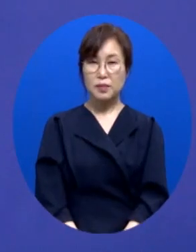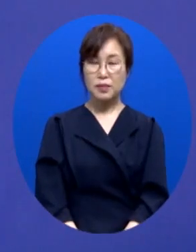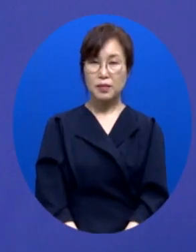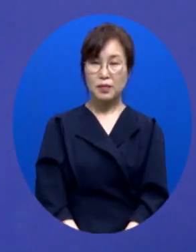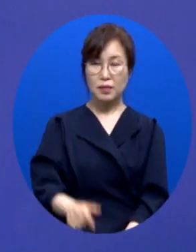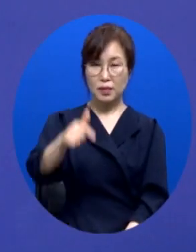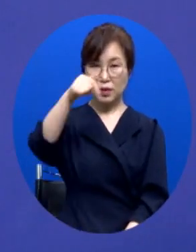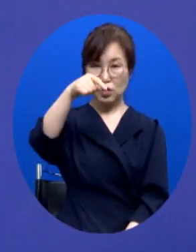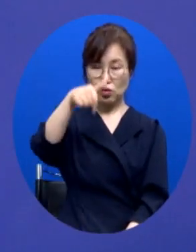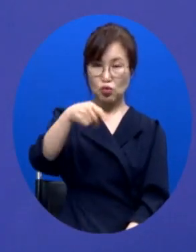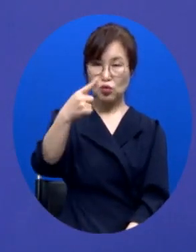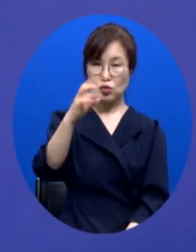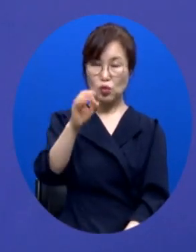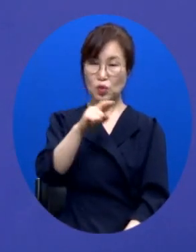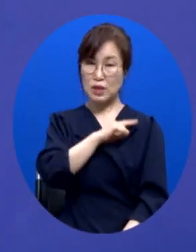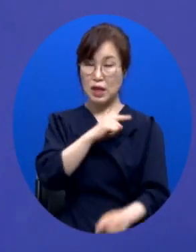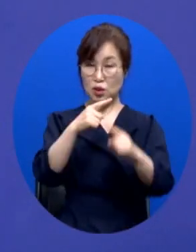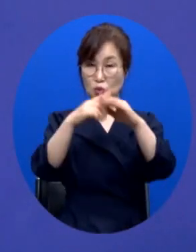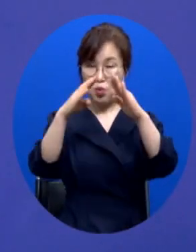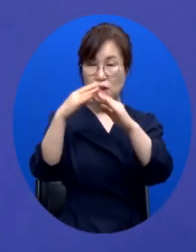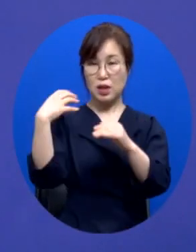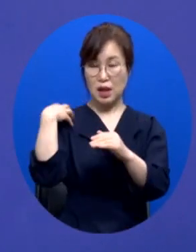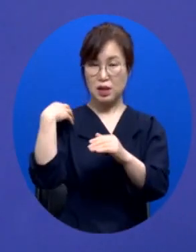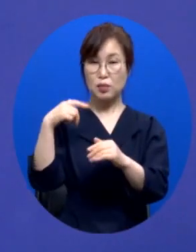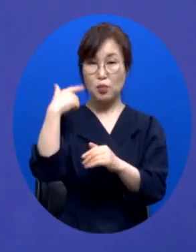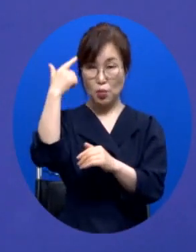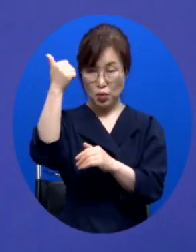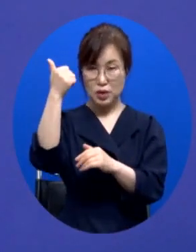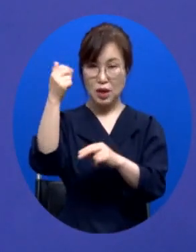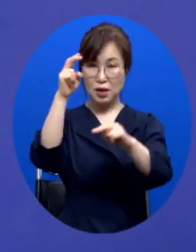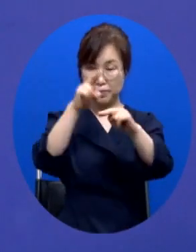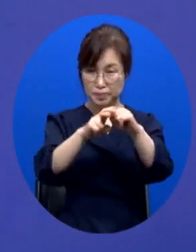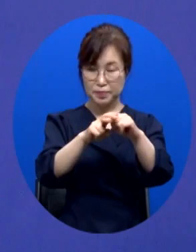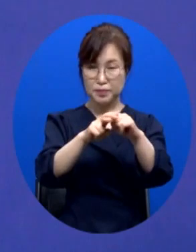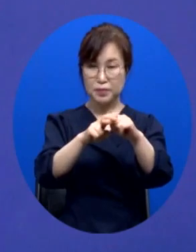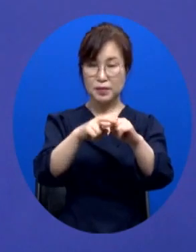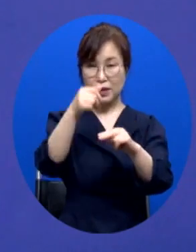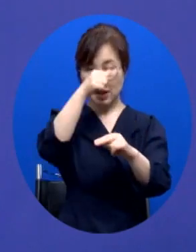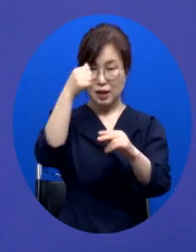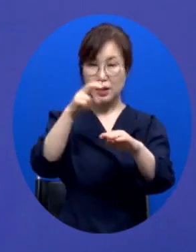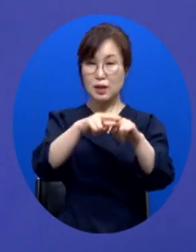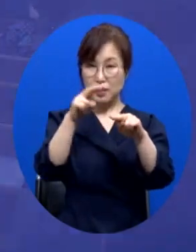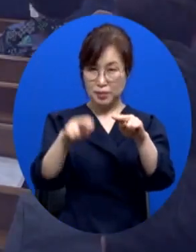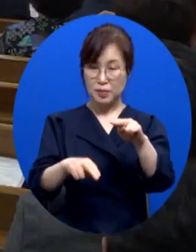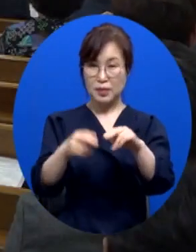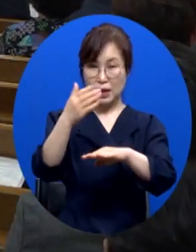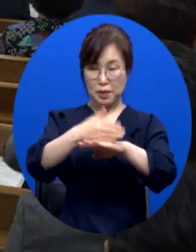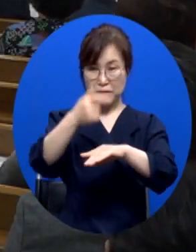국동 j 교회가 담임목사 위임 식과 임직 은퇴 감사예배를 드렸습니다